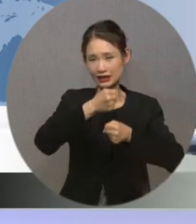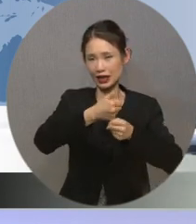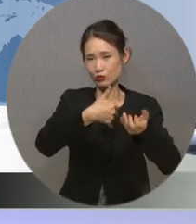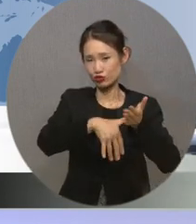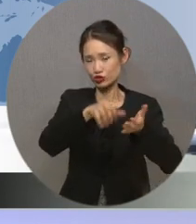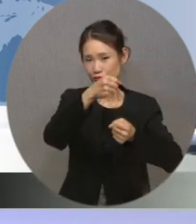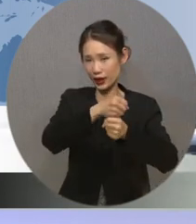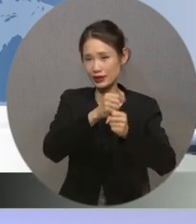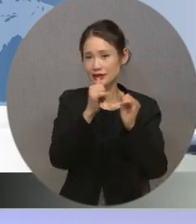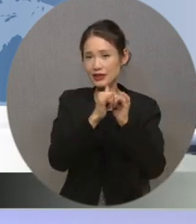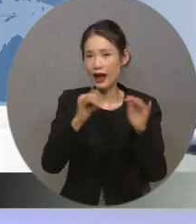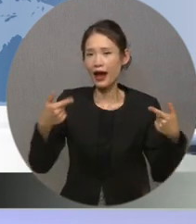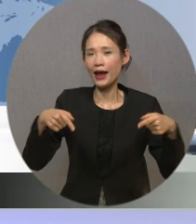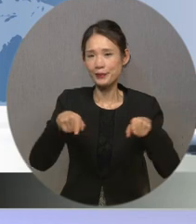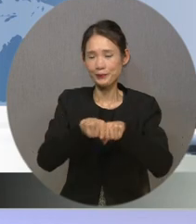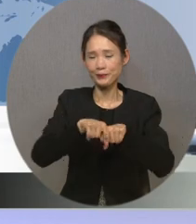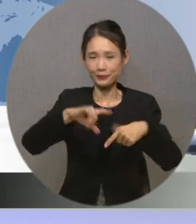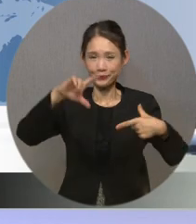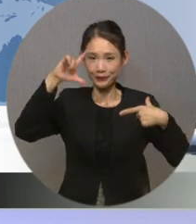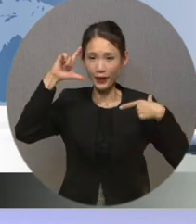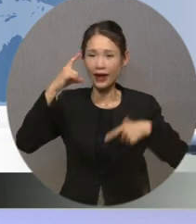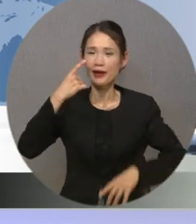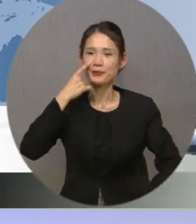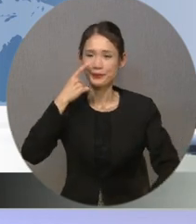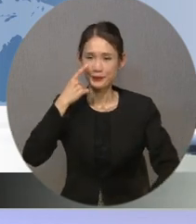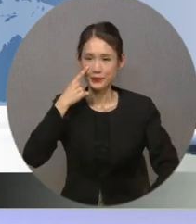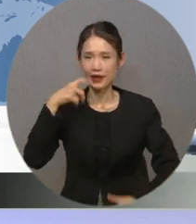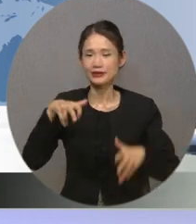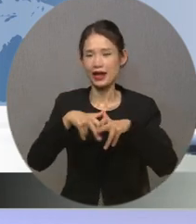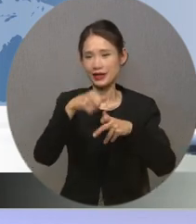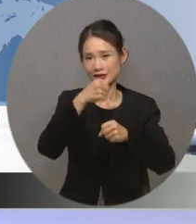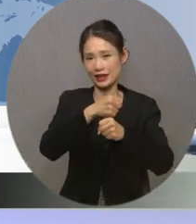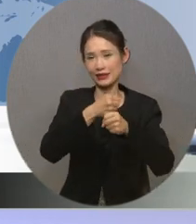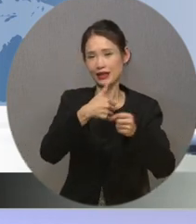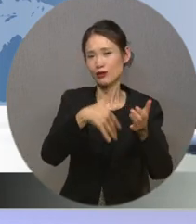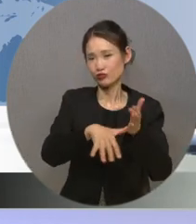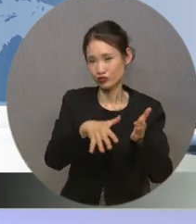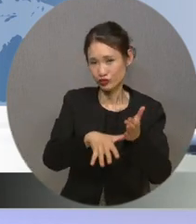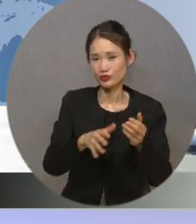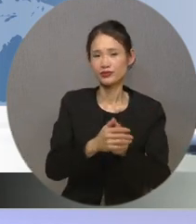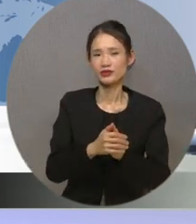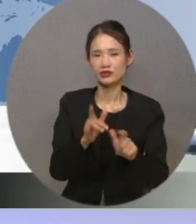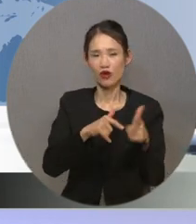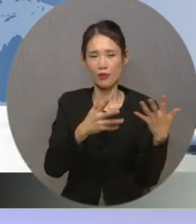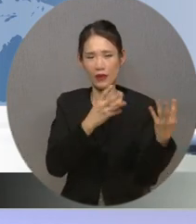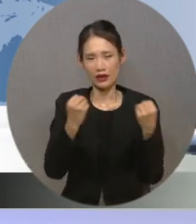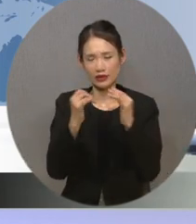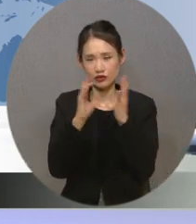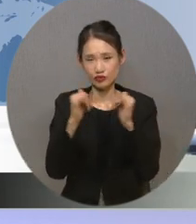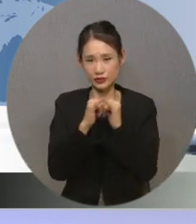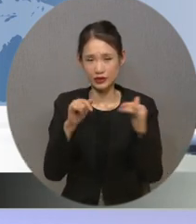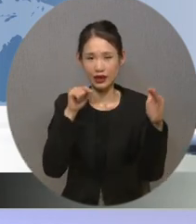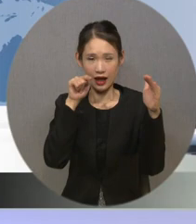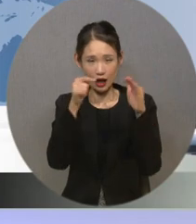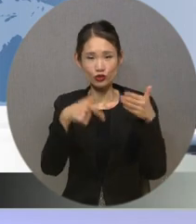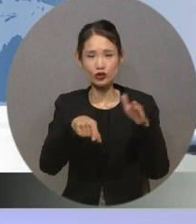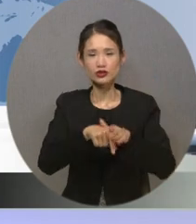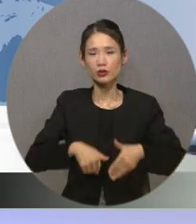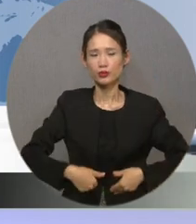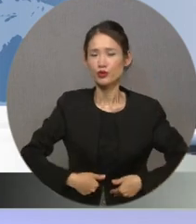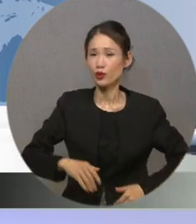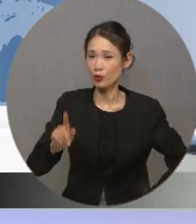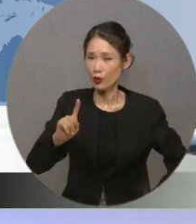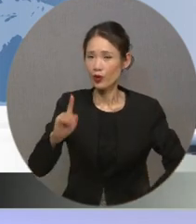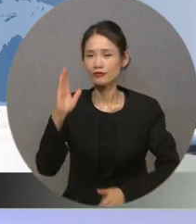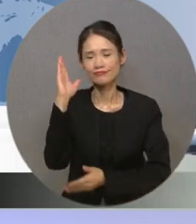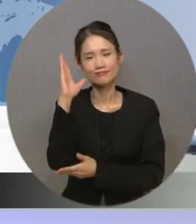있는 사람들의 목소리를 담아왔습니다. 장애인 생산품이 더 많은 국민들에게 다가서기 위해 필요한 것은 무엇일까요?